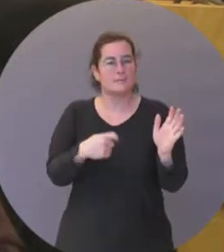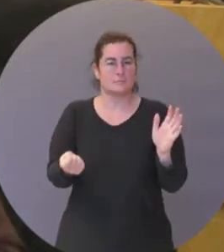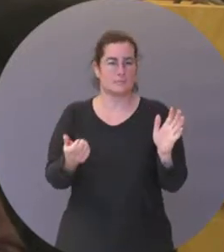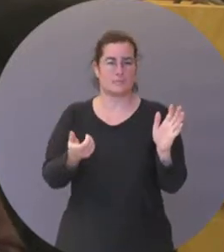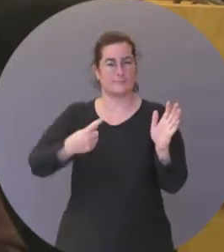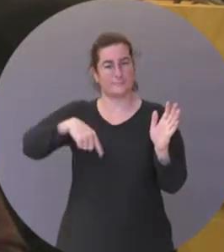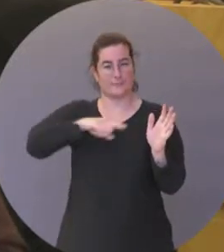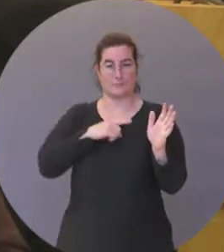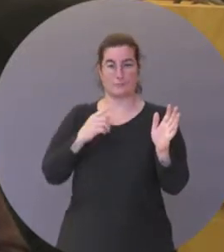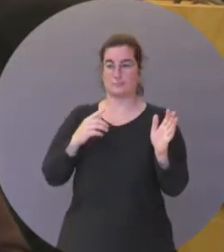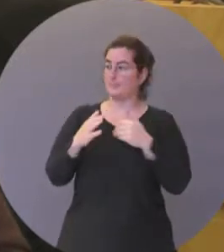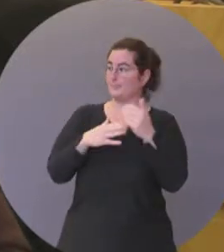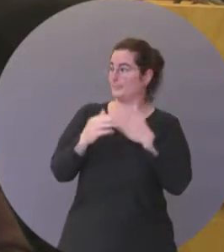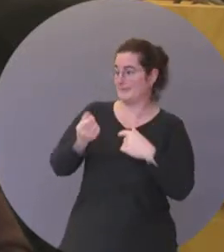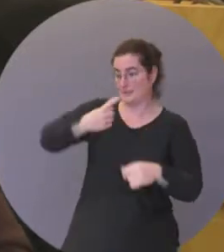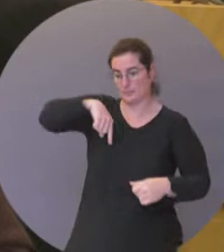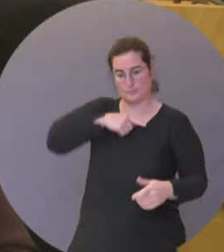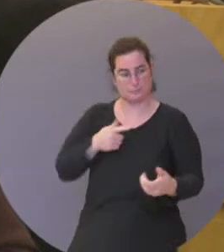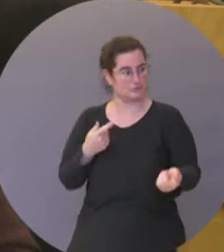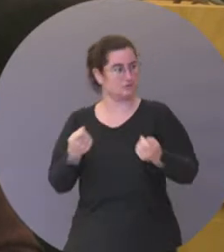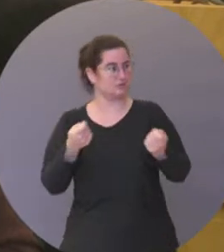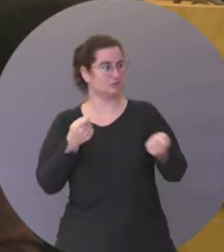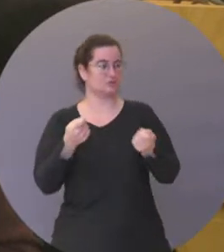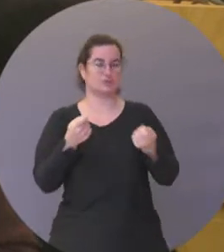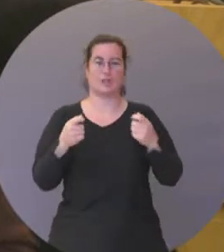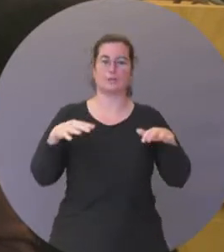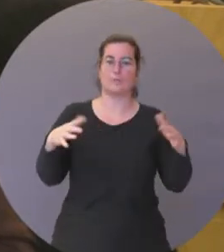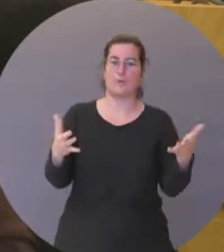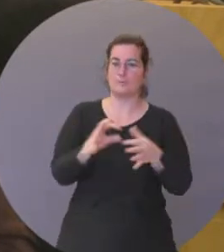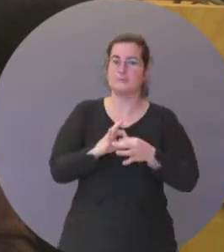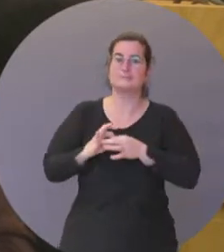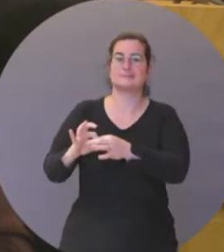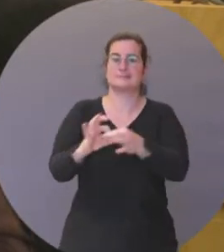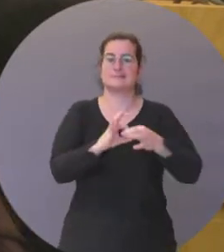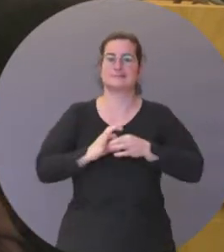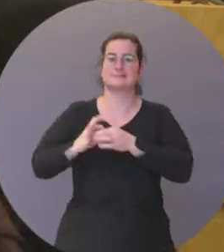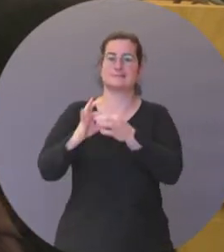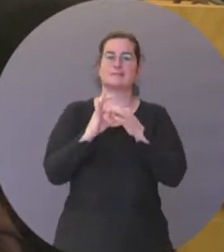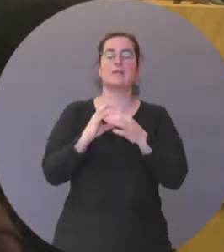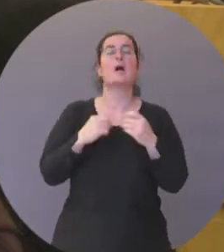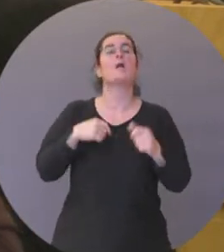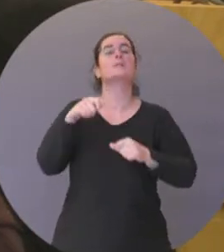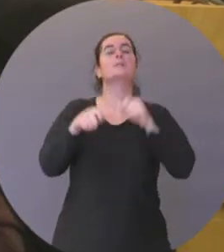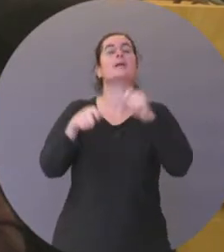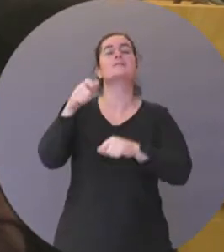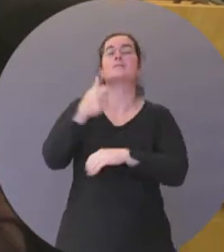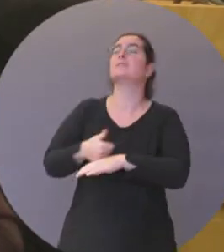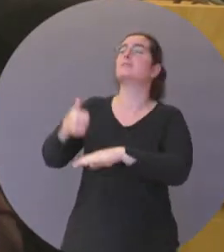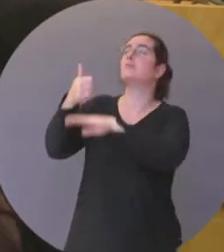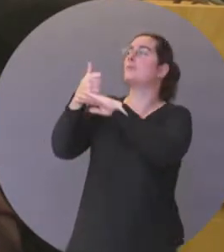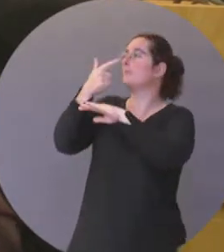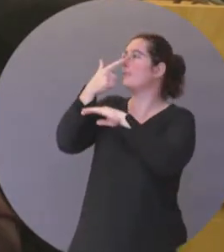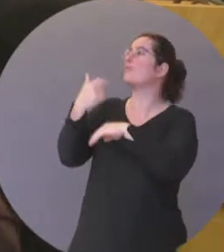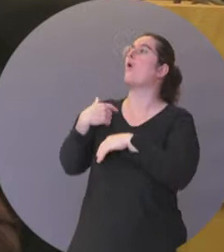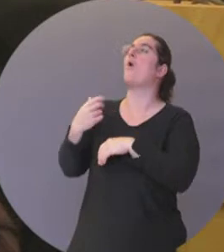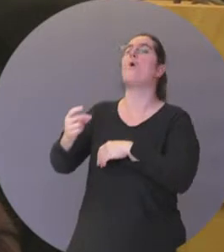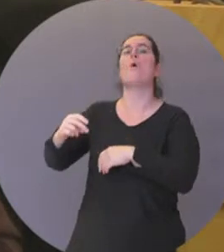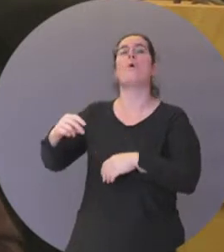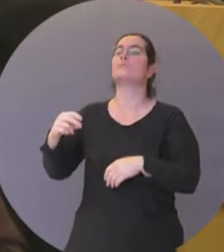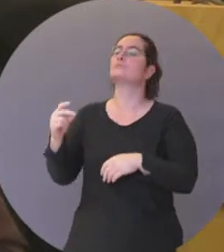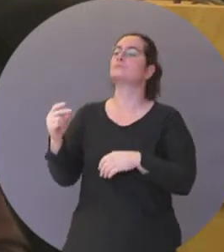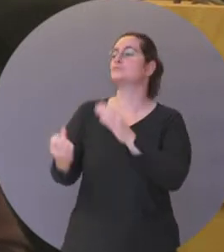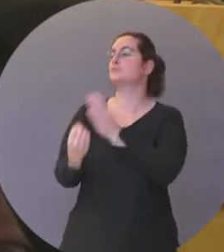départementale et certains plus hauts pensent qu'il suffit de résumer à retrouver un boulot alors que